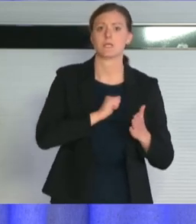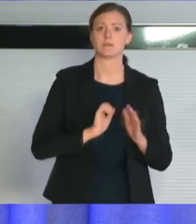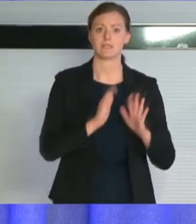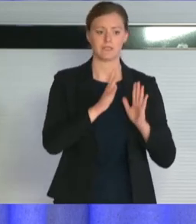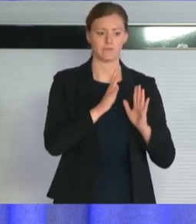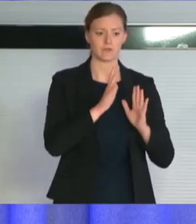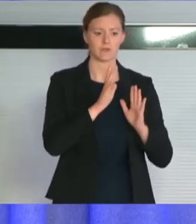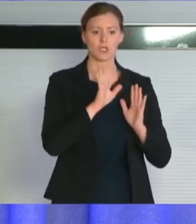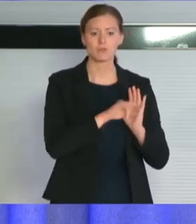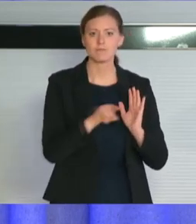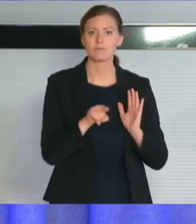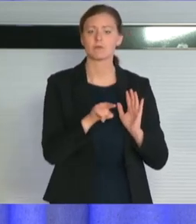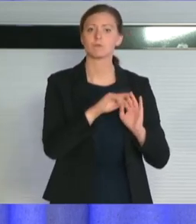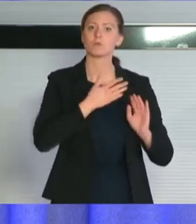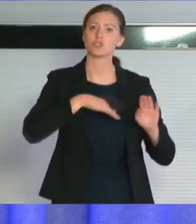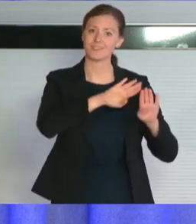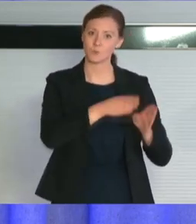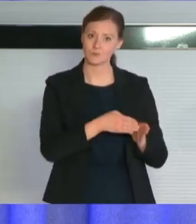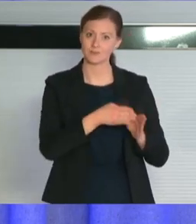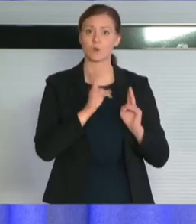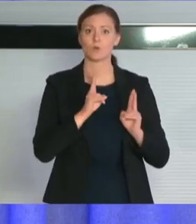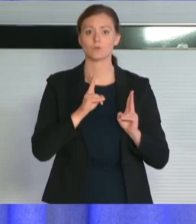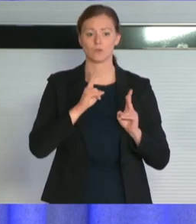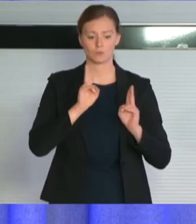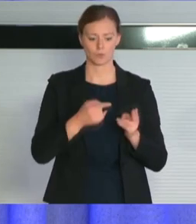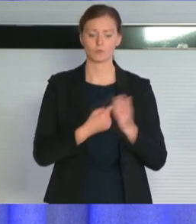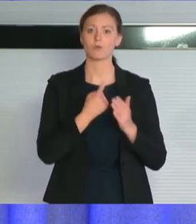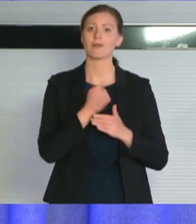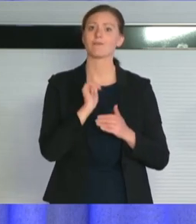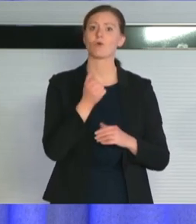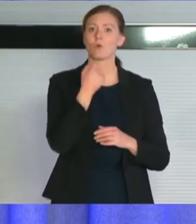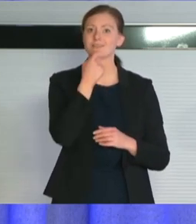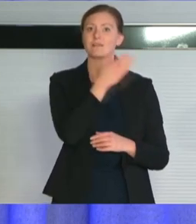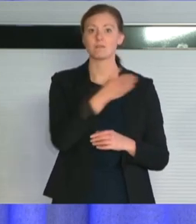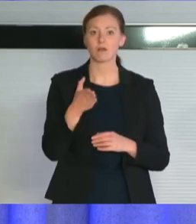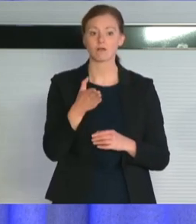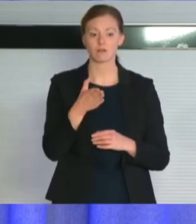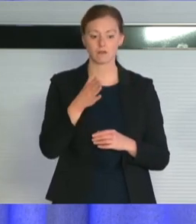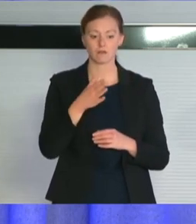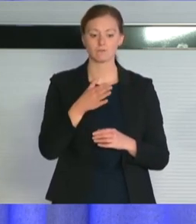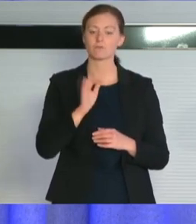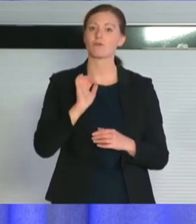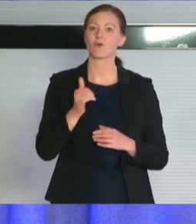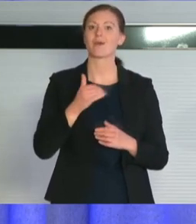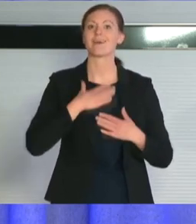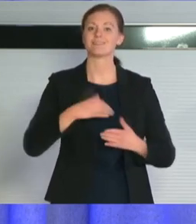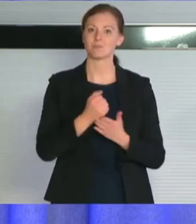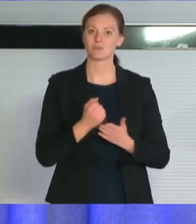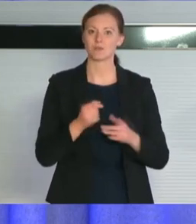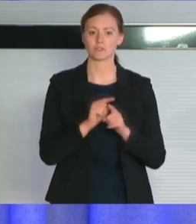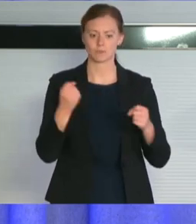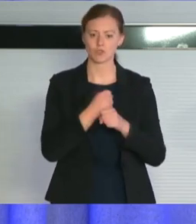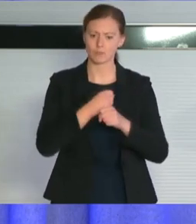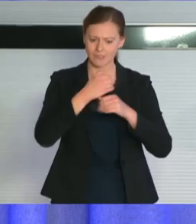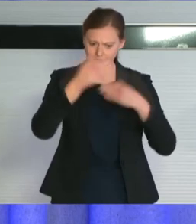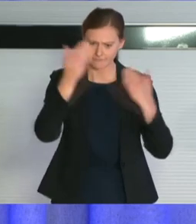våre. Jeg har også lyst til å benytte anledningen til å takke helsepersonell som jobber dag og natt for at